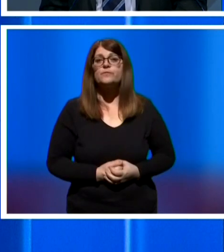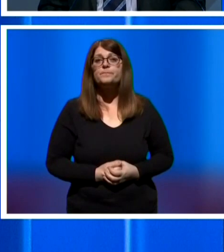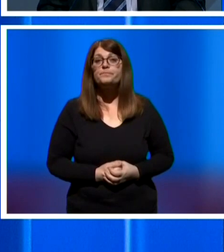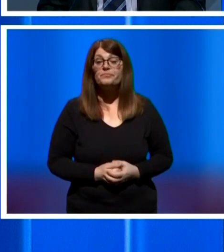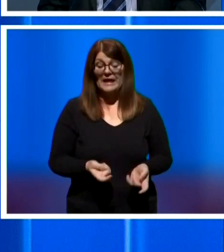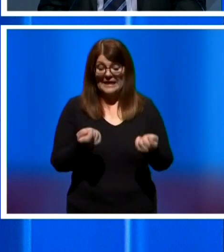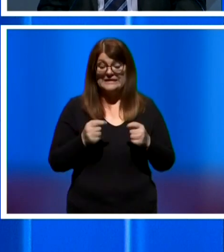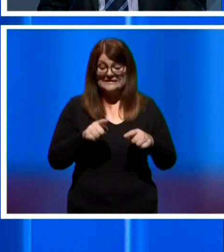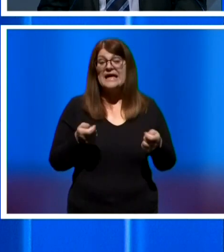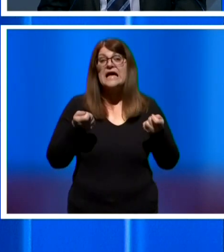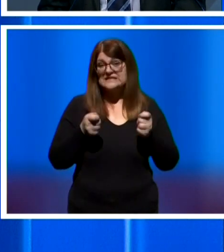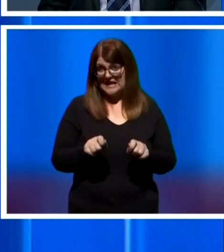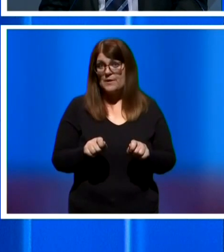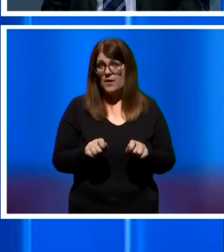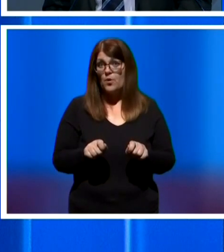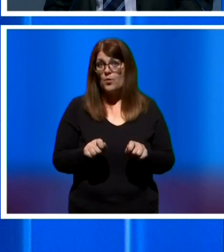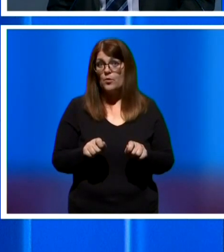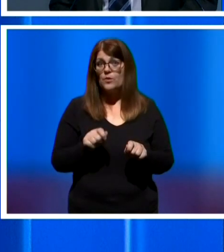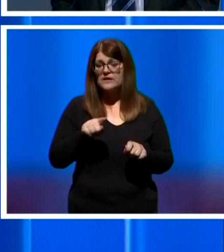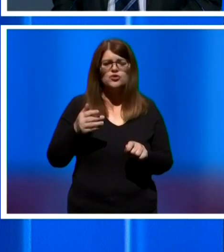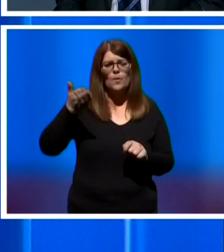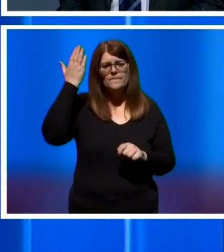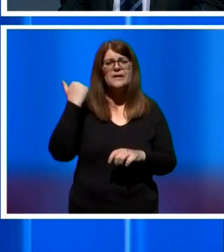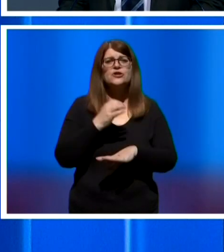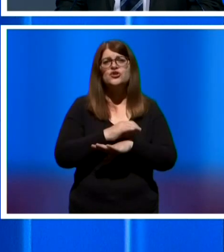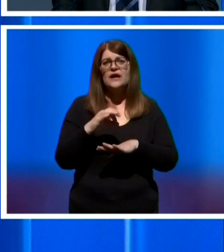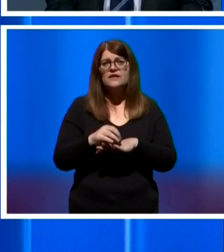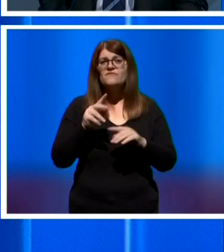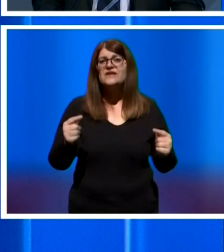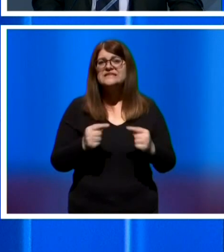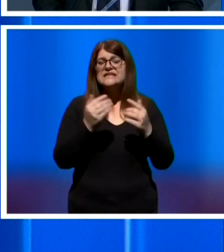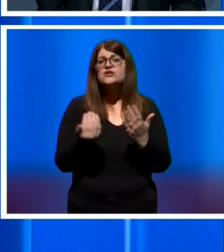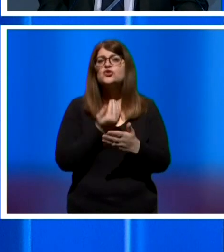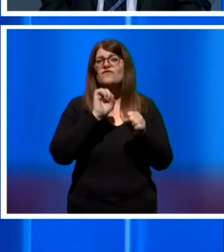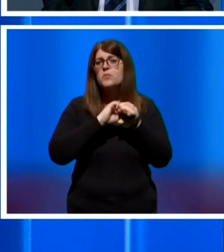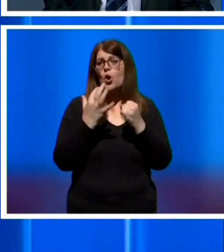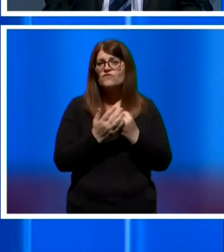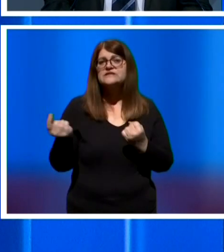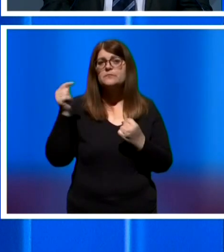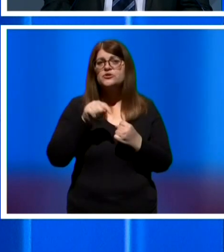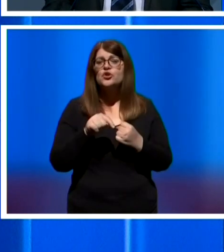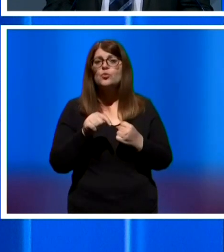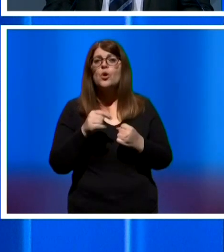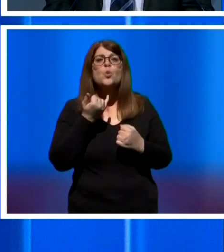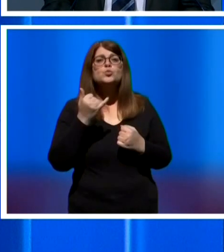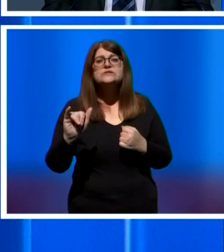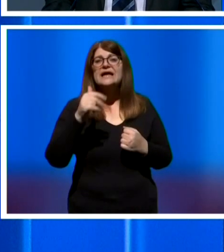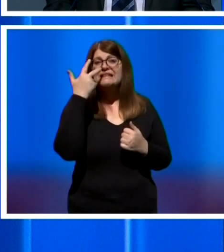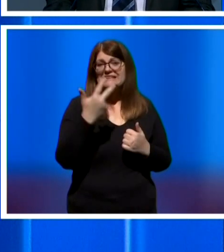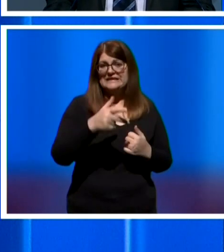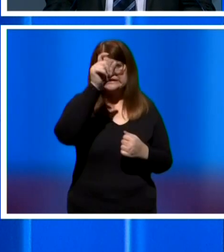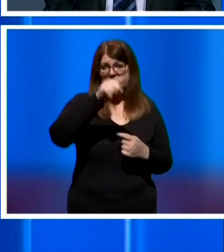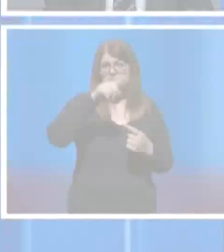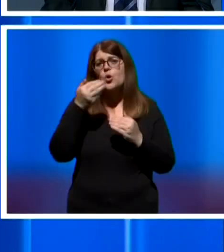tega sklepamo, da je do prejšnjega tedna v stik z novim koronavirusom prišel vsak 30. prebivalec